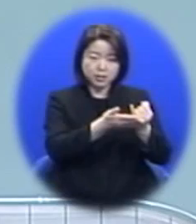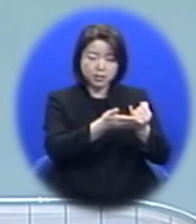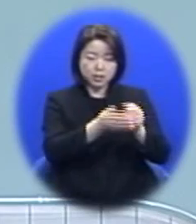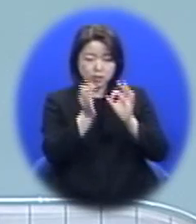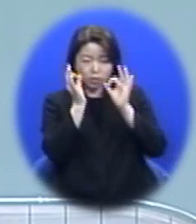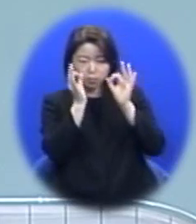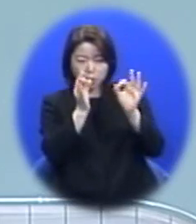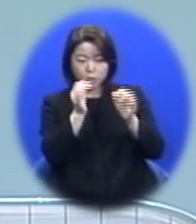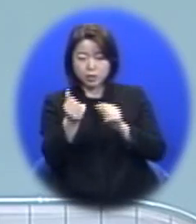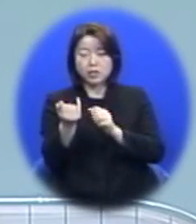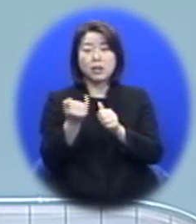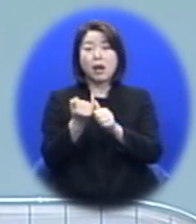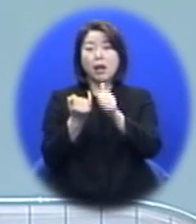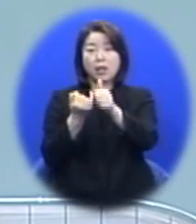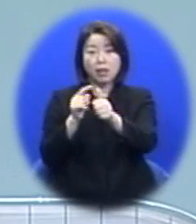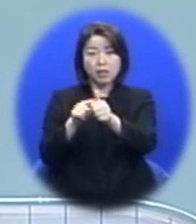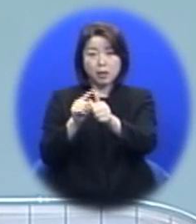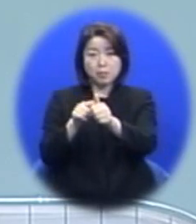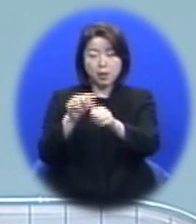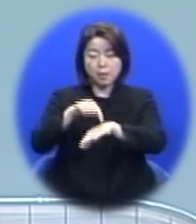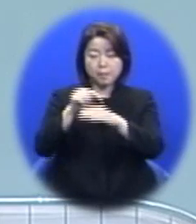깊은 상처가 생겼습니다.